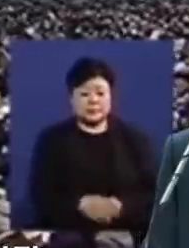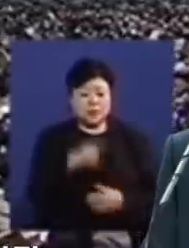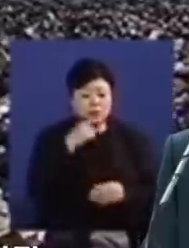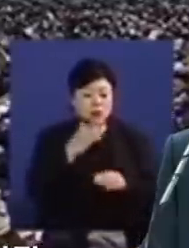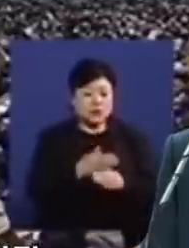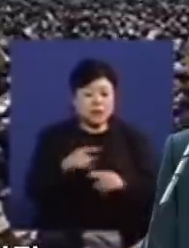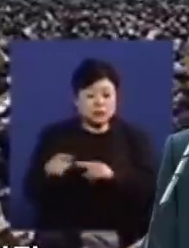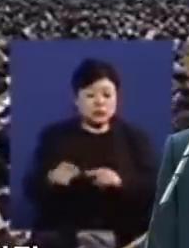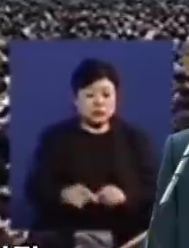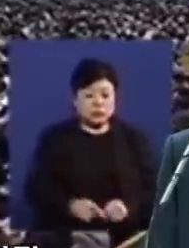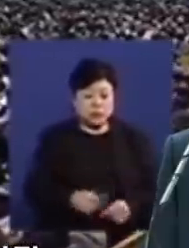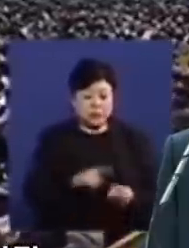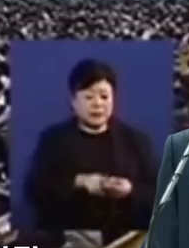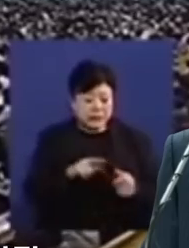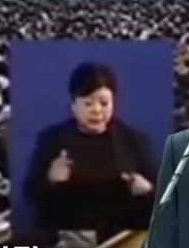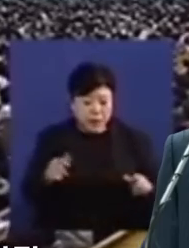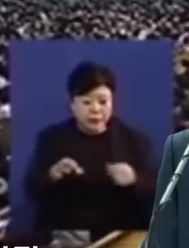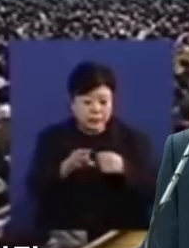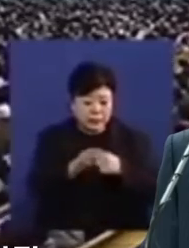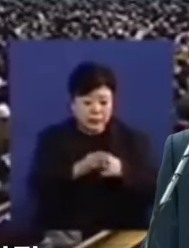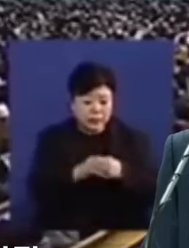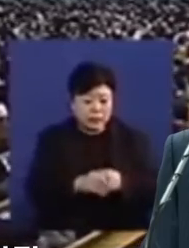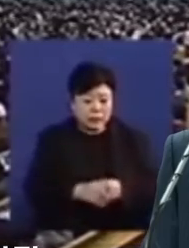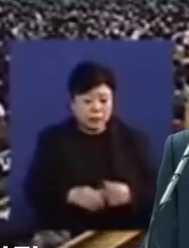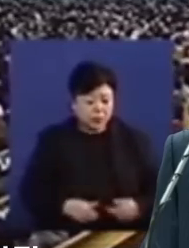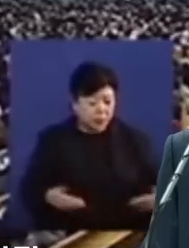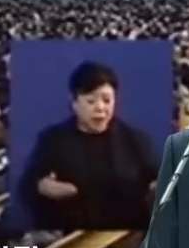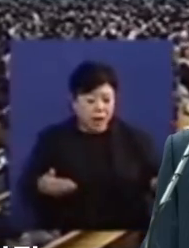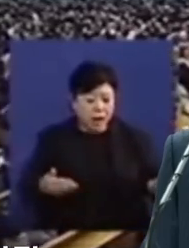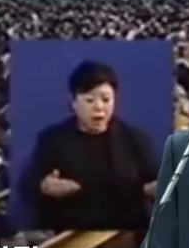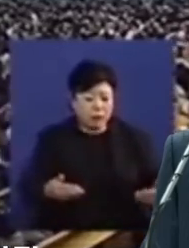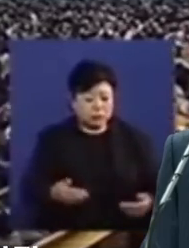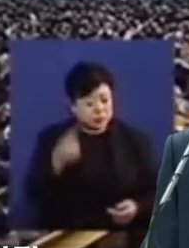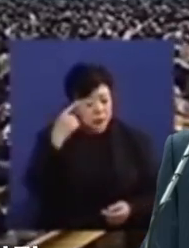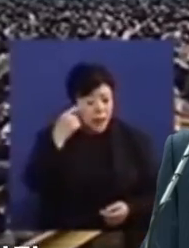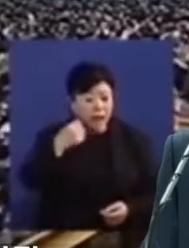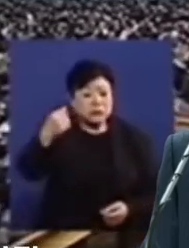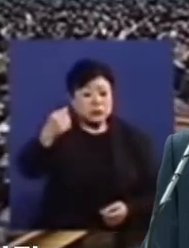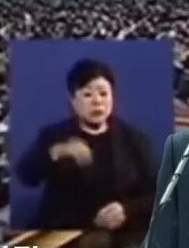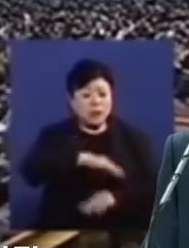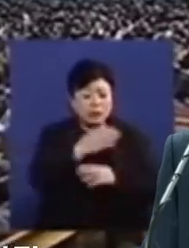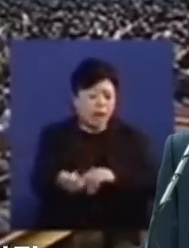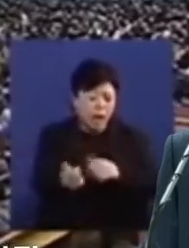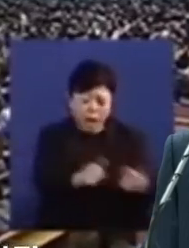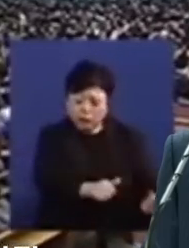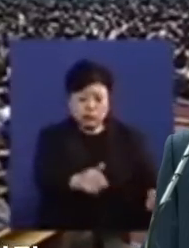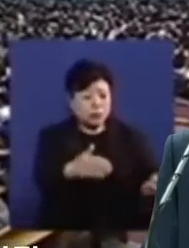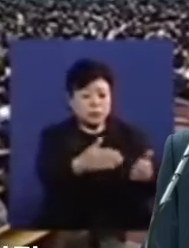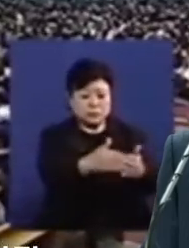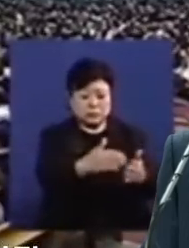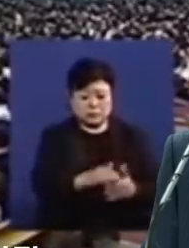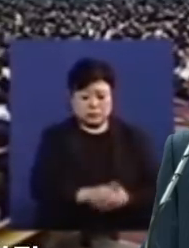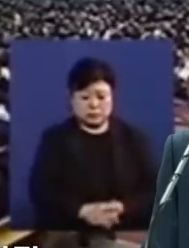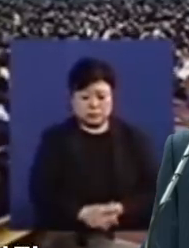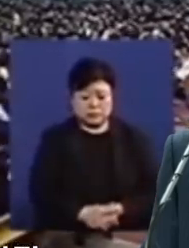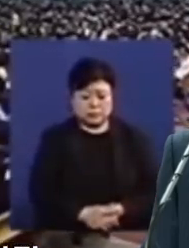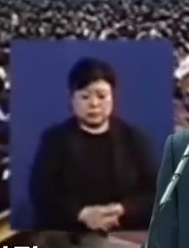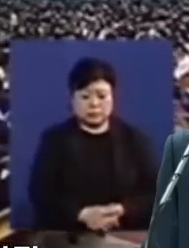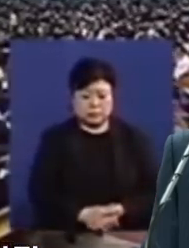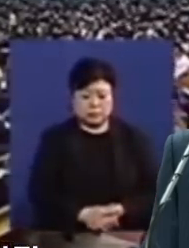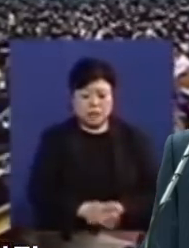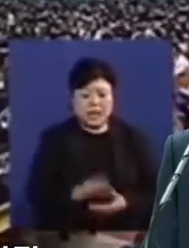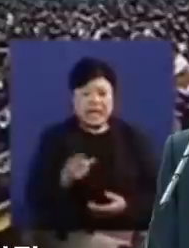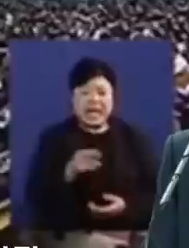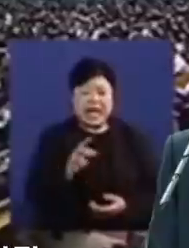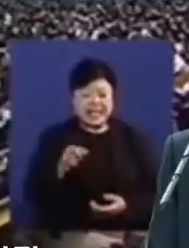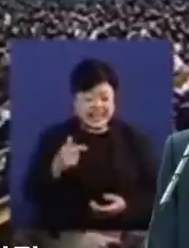공산주의에 동의하지 않은 사람은 쓸모없는 잉여 인간으로 생각하고 모두 다 죽였습니다. 레닌은